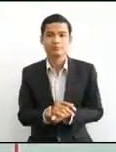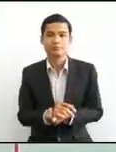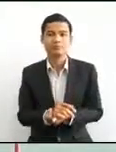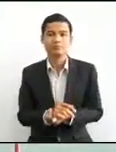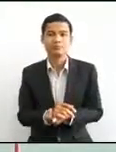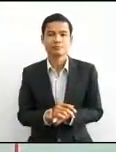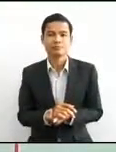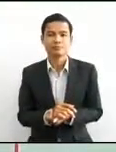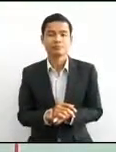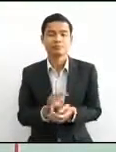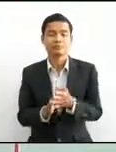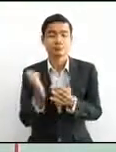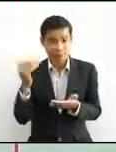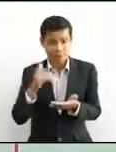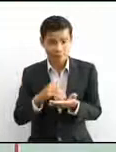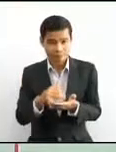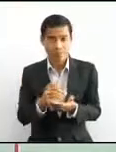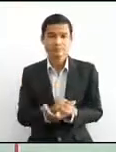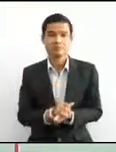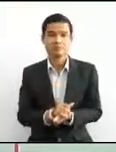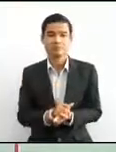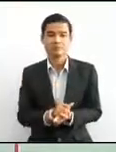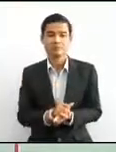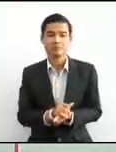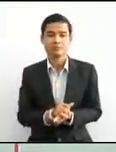Chà là ổn nè con. Xâm bà đông tiết. Ta.